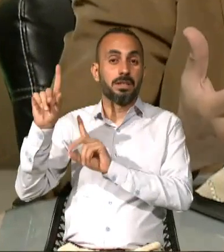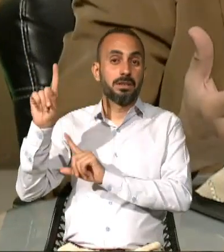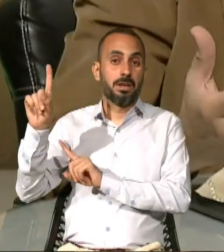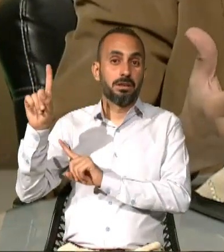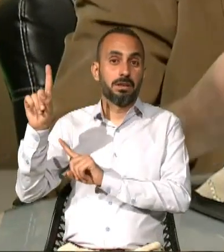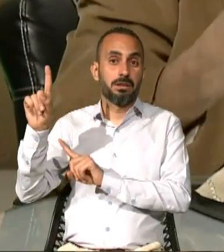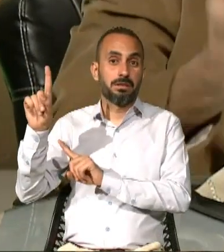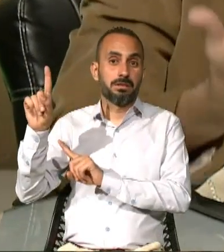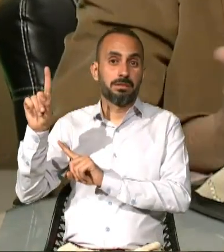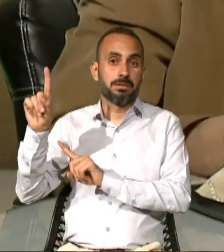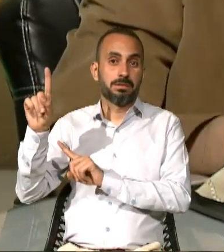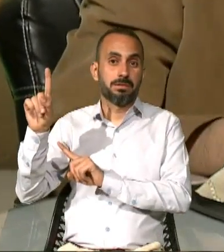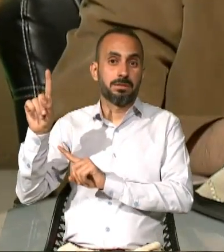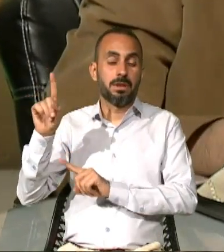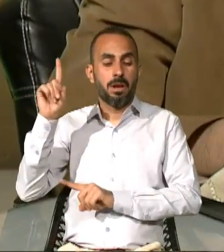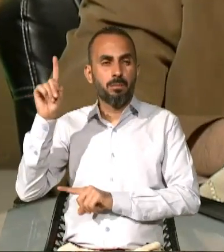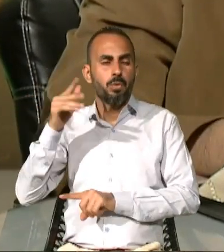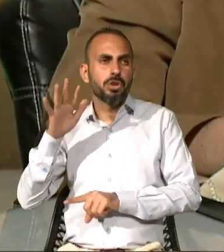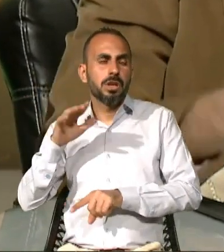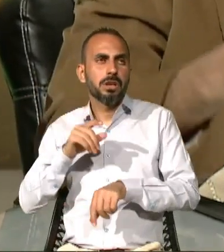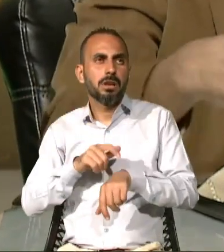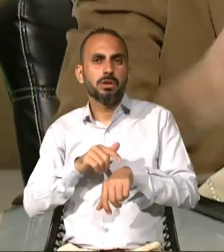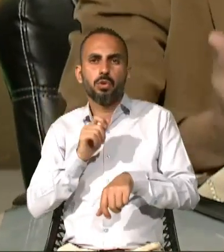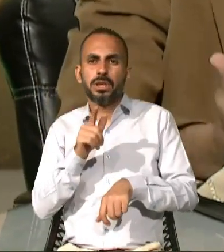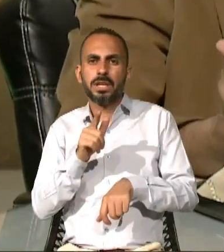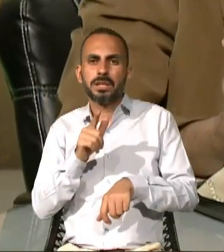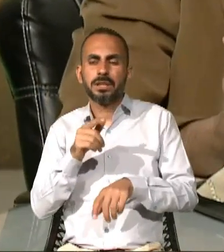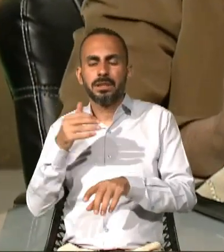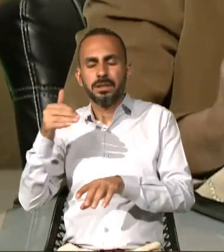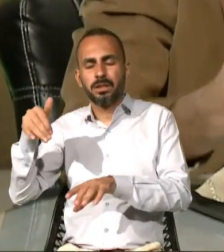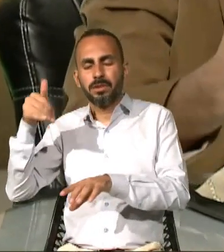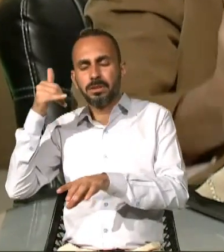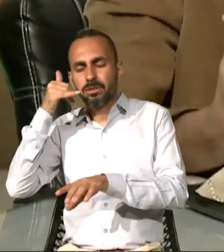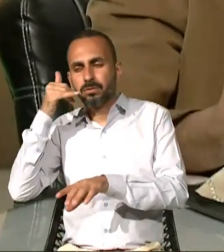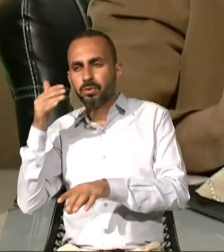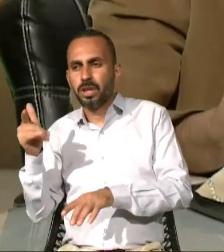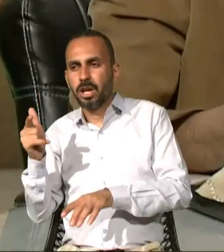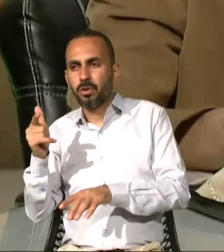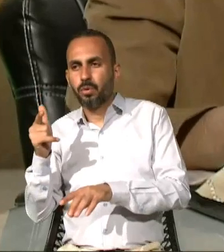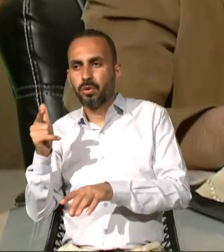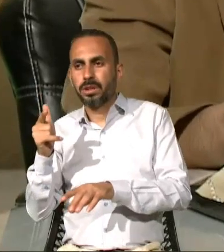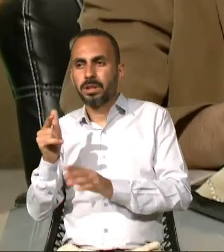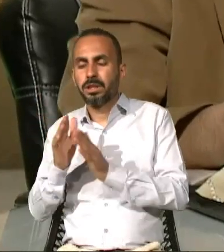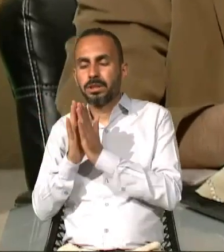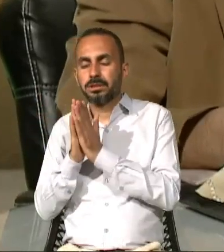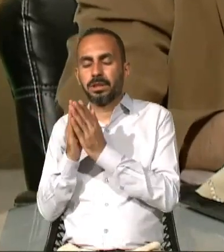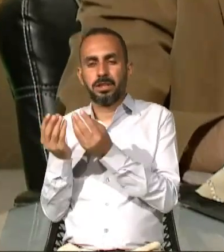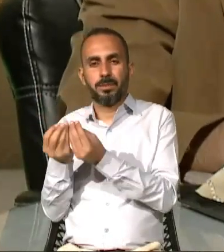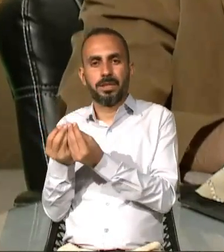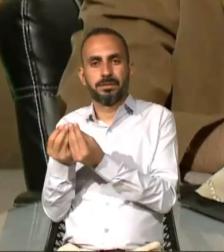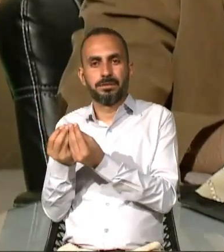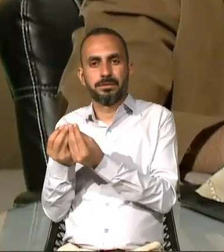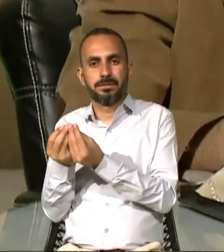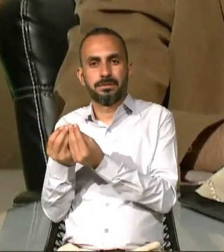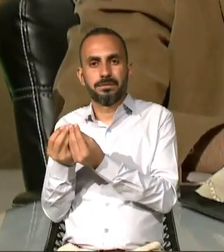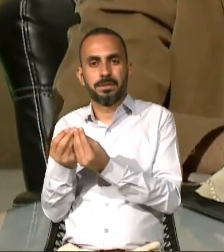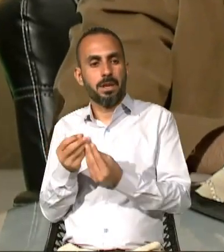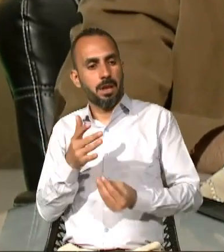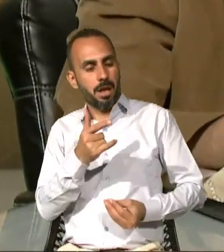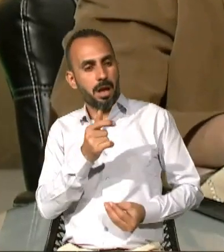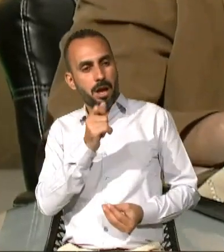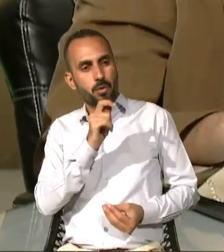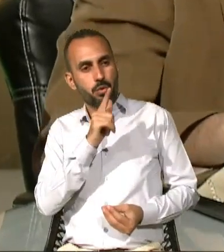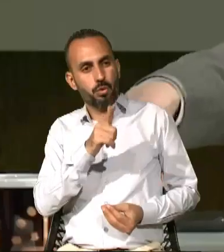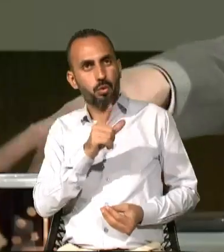سماعة التليفون صلى مع واحد مشغول. ارفع سماعة التليفون لواحد من عائلتك وقوله ربنا بيحبك وعايز يغيرك. يعني مش شرط